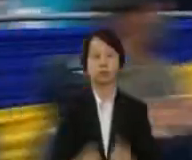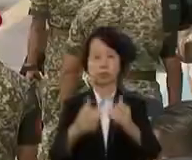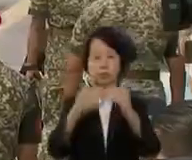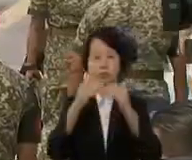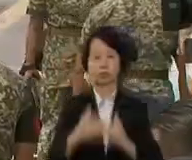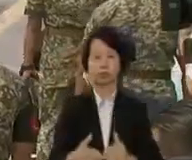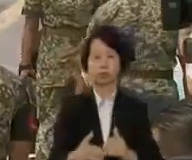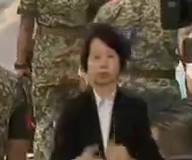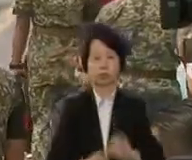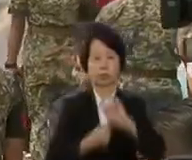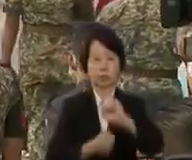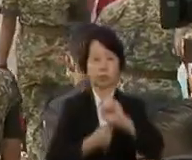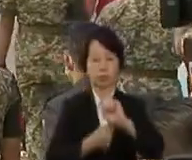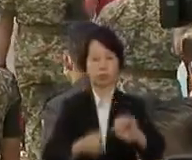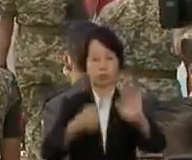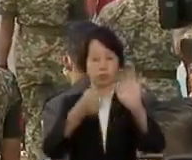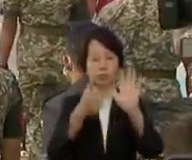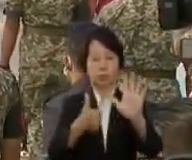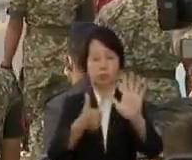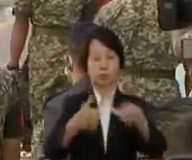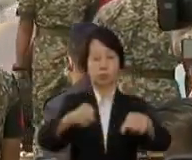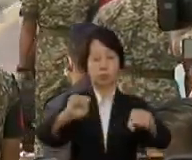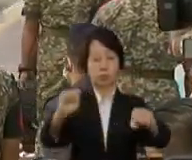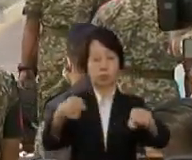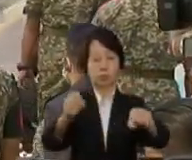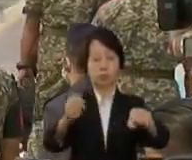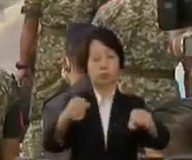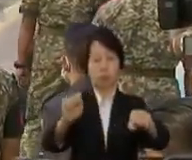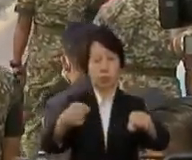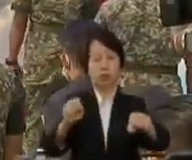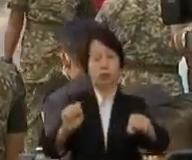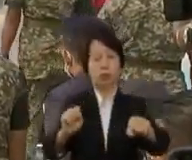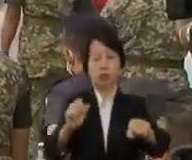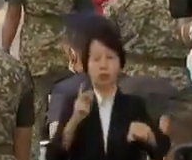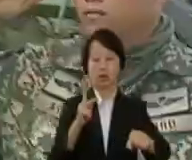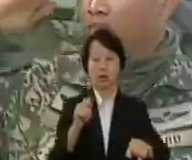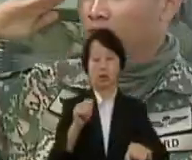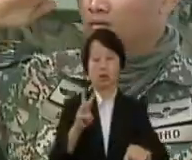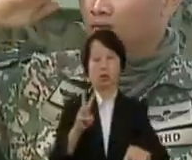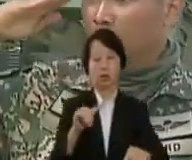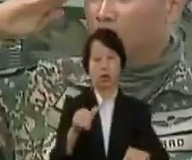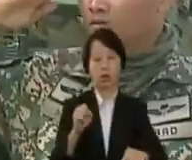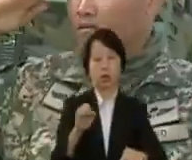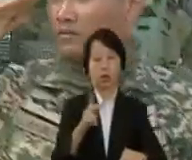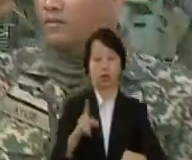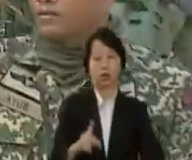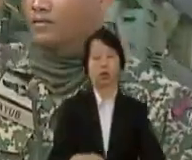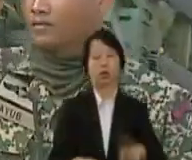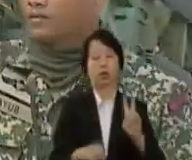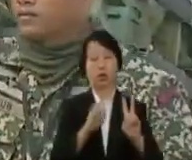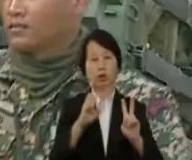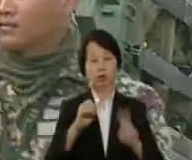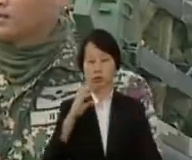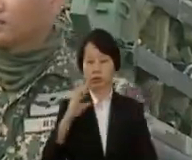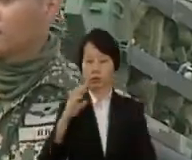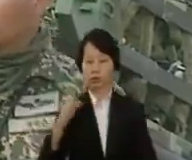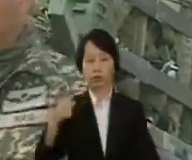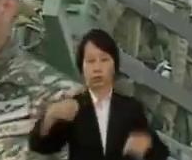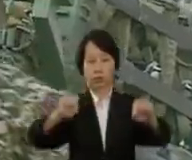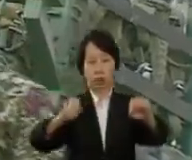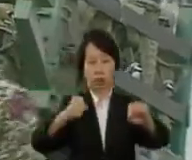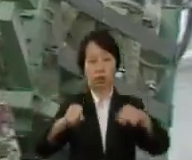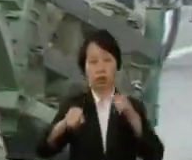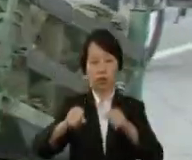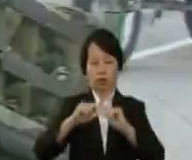Seterusnya, 6 buah motosikal scrambler Kawasaki 200cc. Kendaraan ini